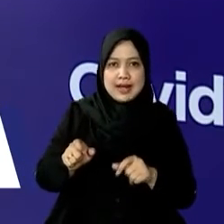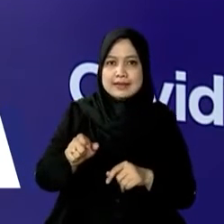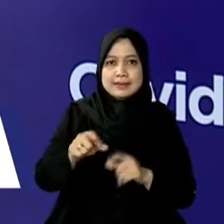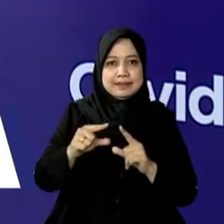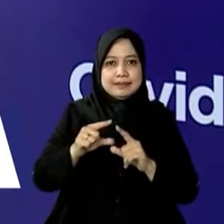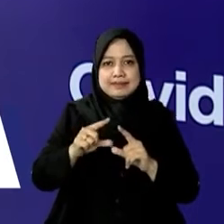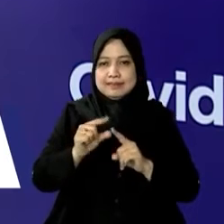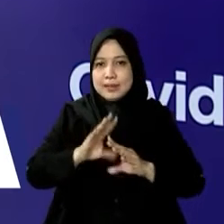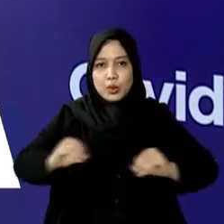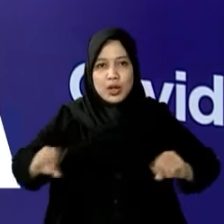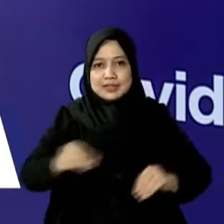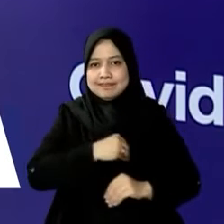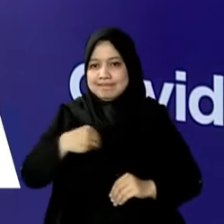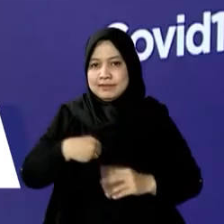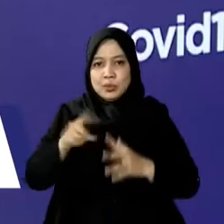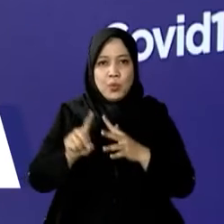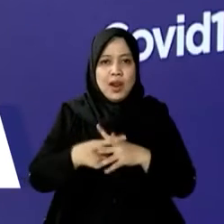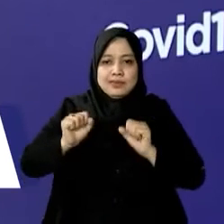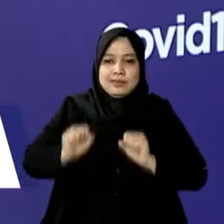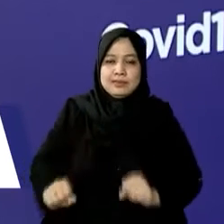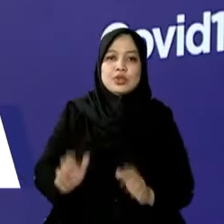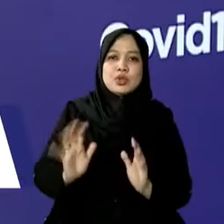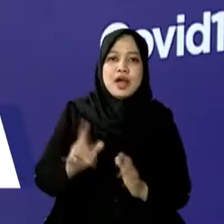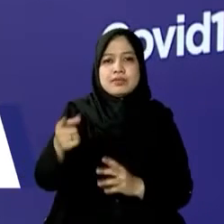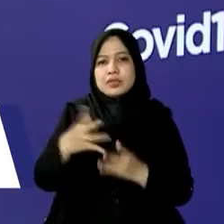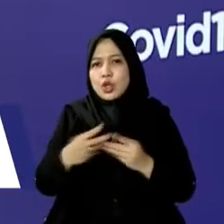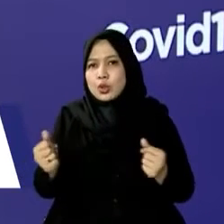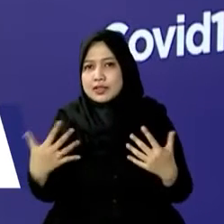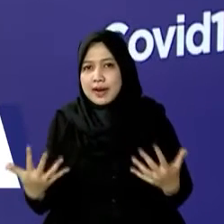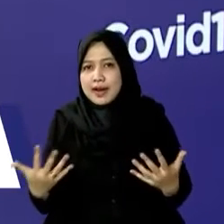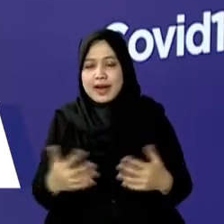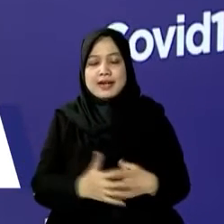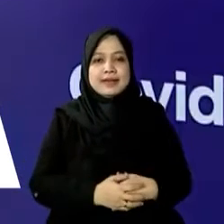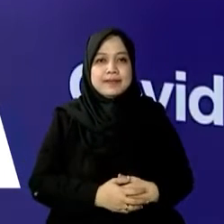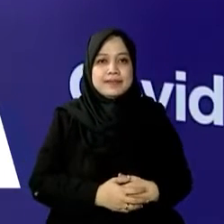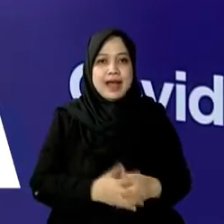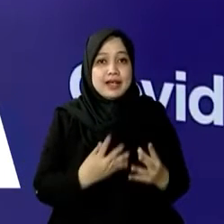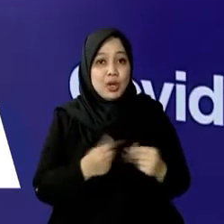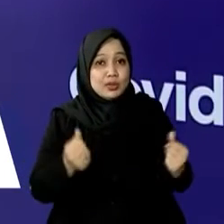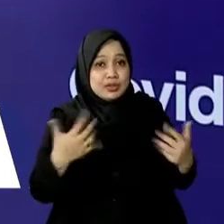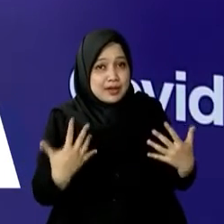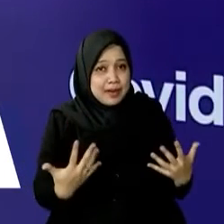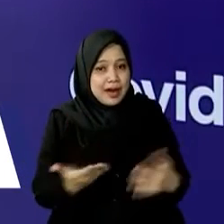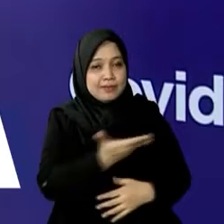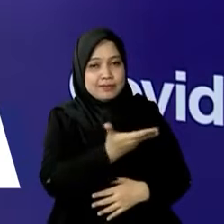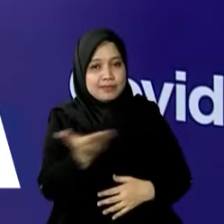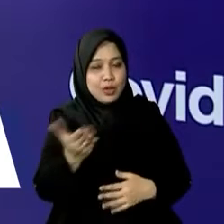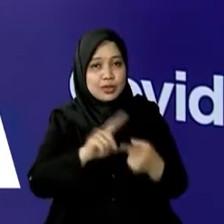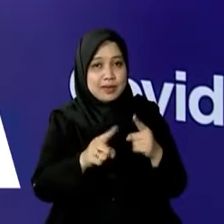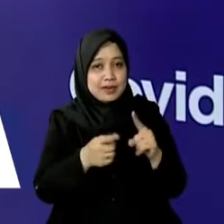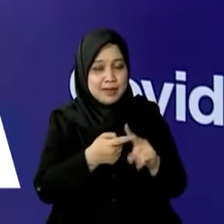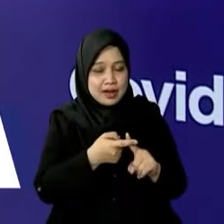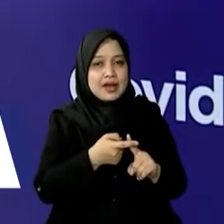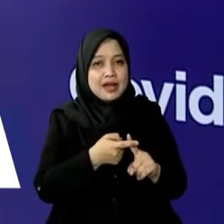kelelahan lalu Apa solusinya nih Mafira solusinya mungkin ya buat teman-teman sebenarnya